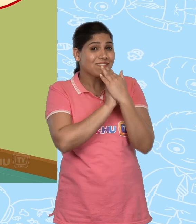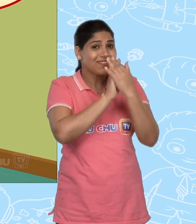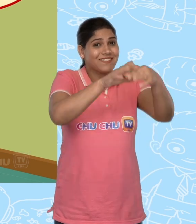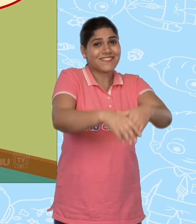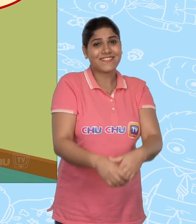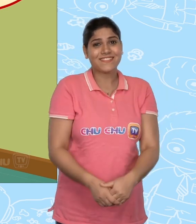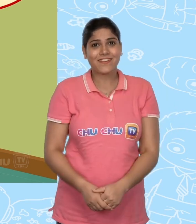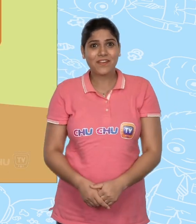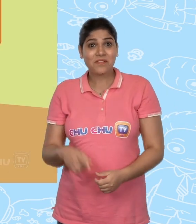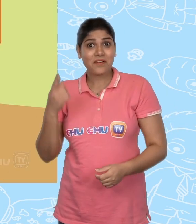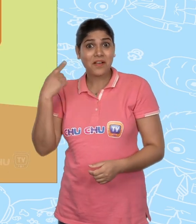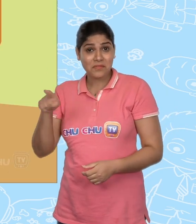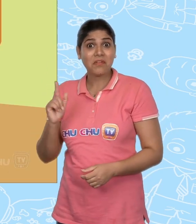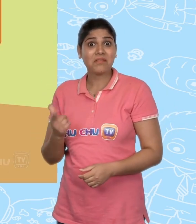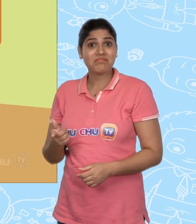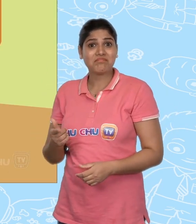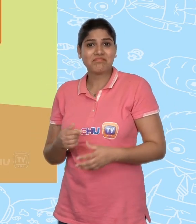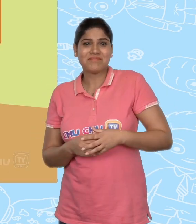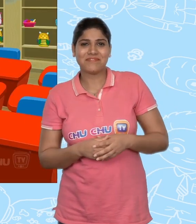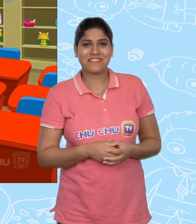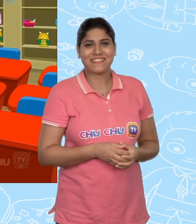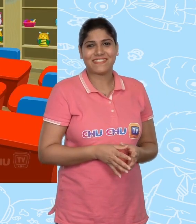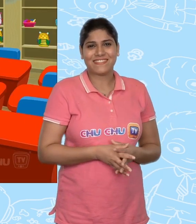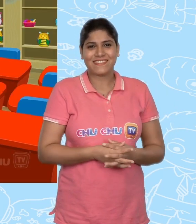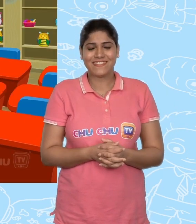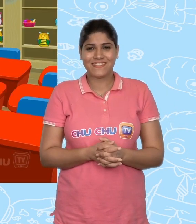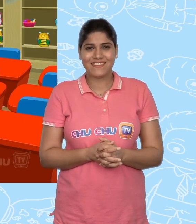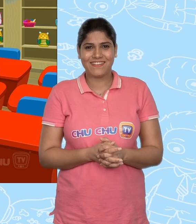वाला सैंडविच। बात तो काम की है।